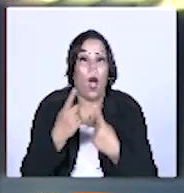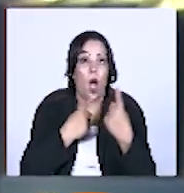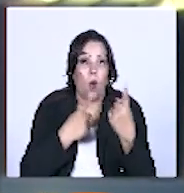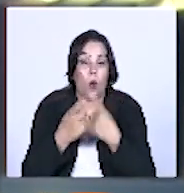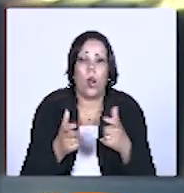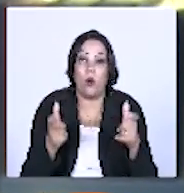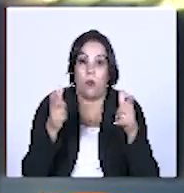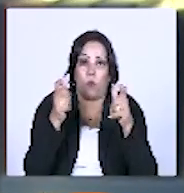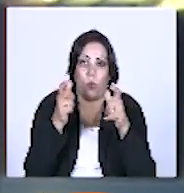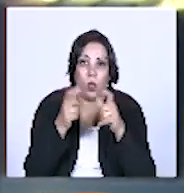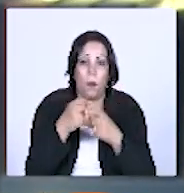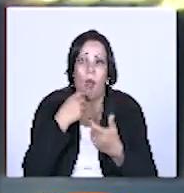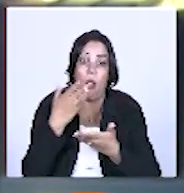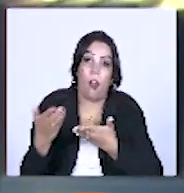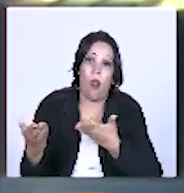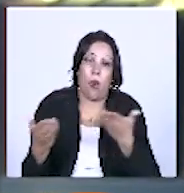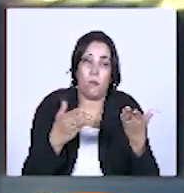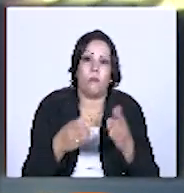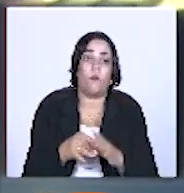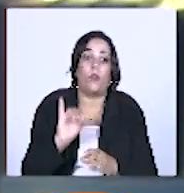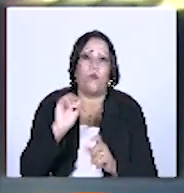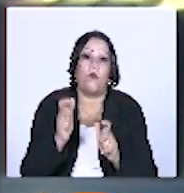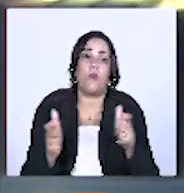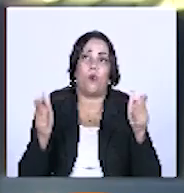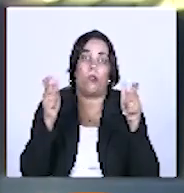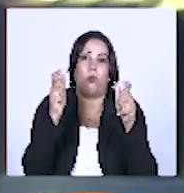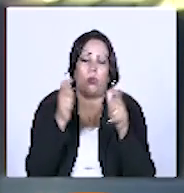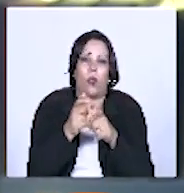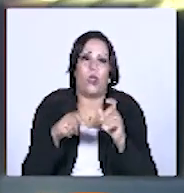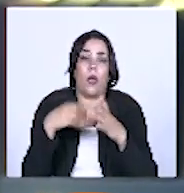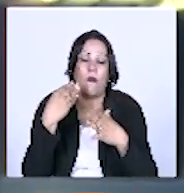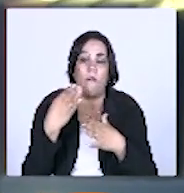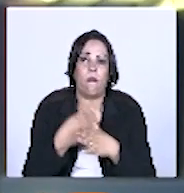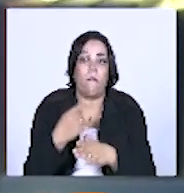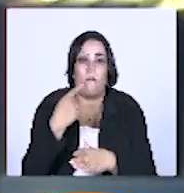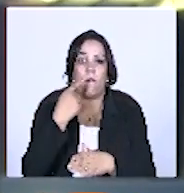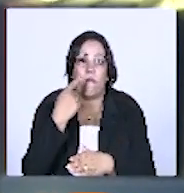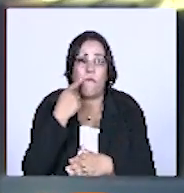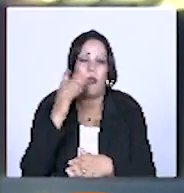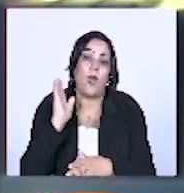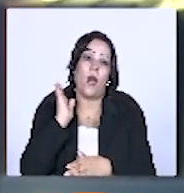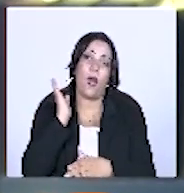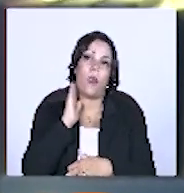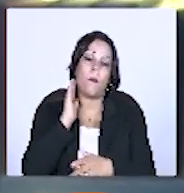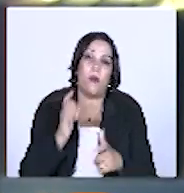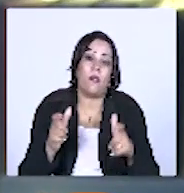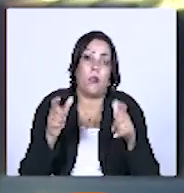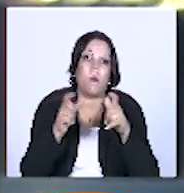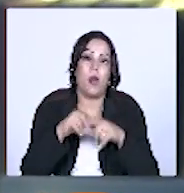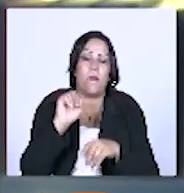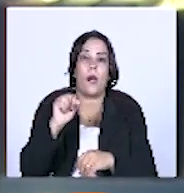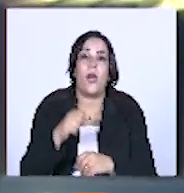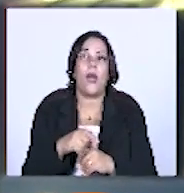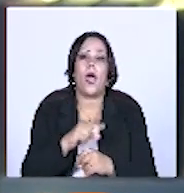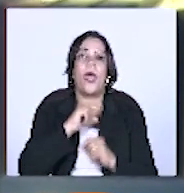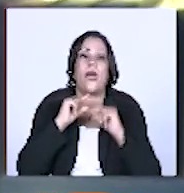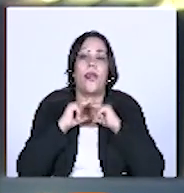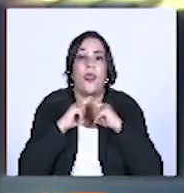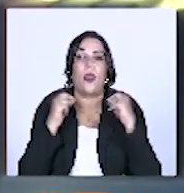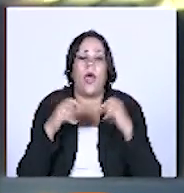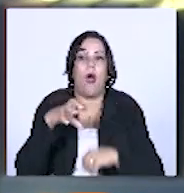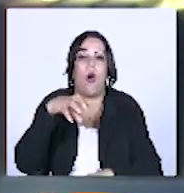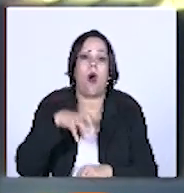مجتمعي دع اليه منتدى حوار الثقافات بالهيئه القبطيه الانجليه للخدمات الاجتماعيه في قريه العمودين